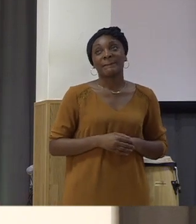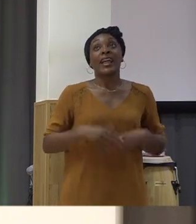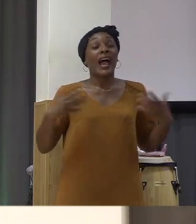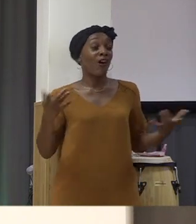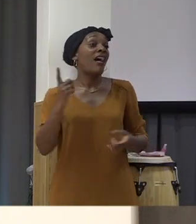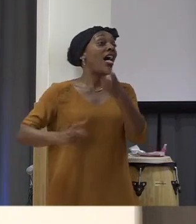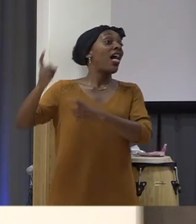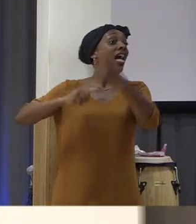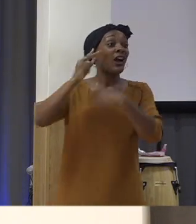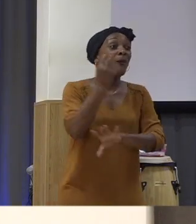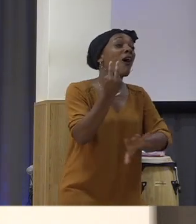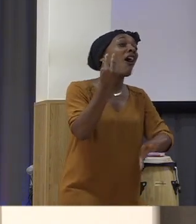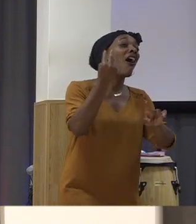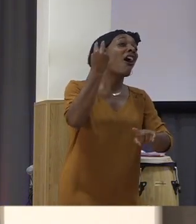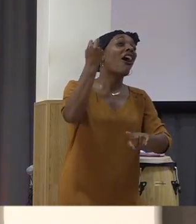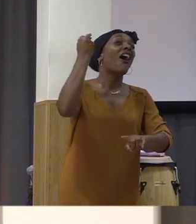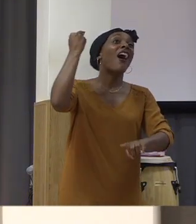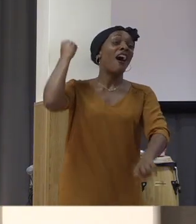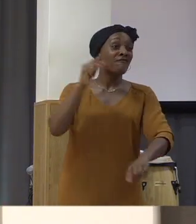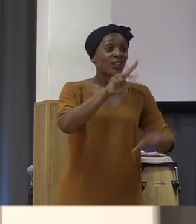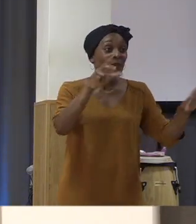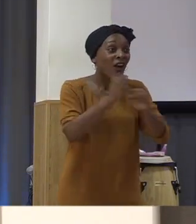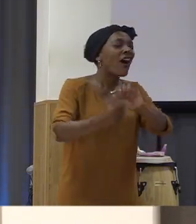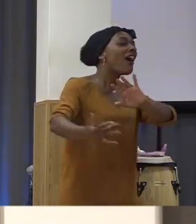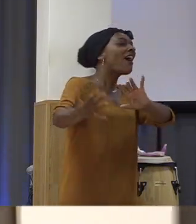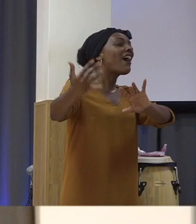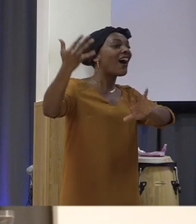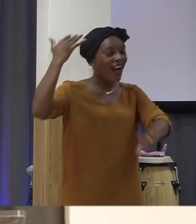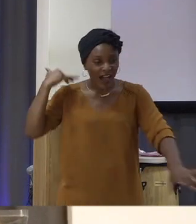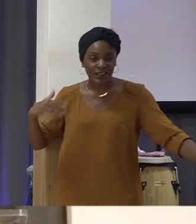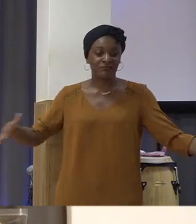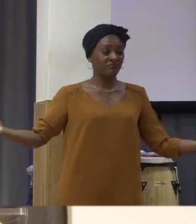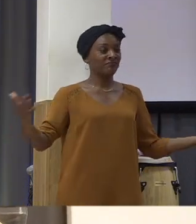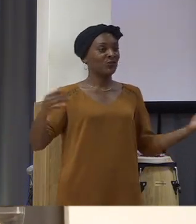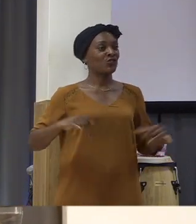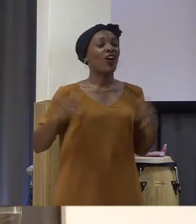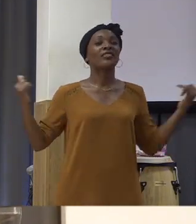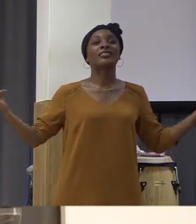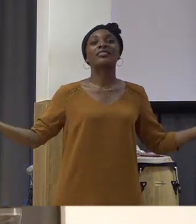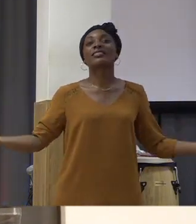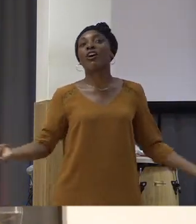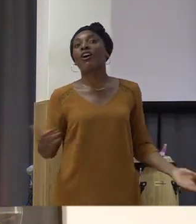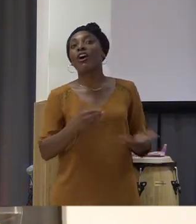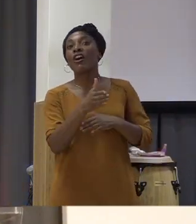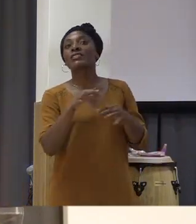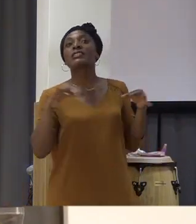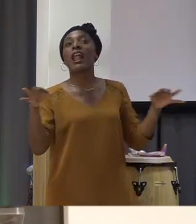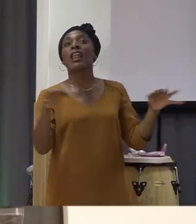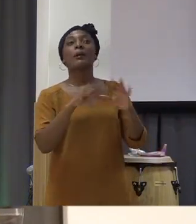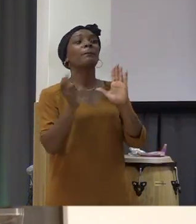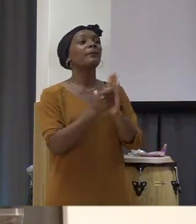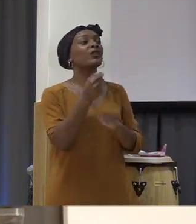Donc on revient 28 ans en arrière. Il y a 28 ans. Je suis rentré dans cette salle pour la première fois en